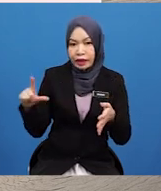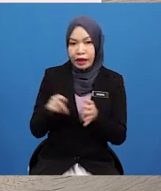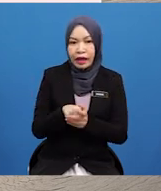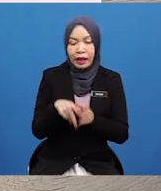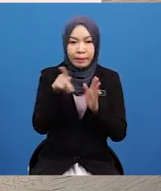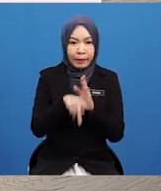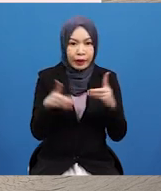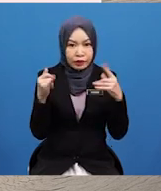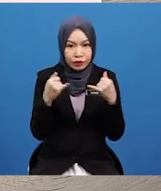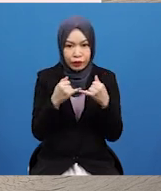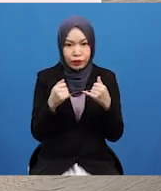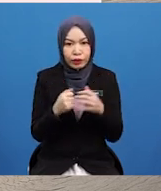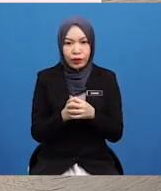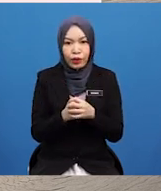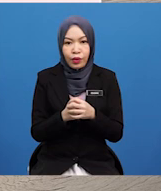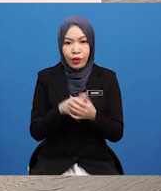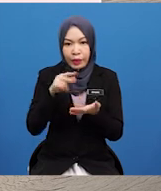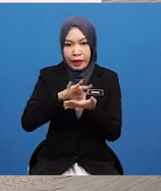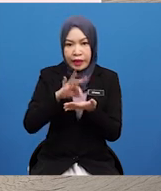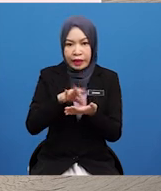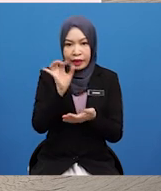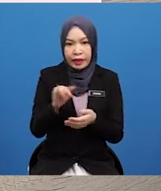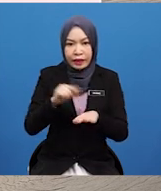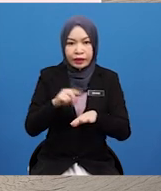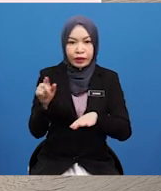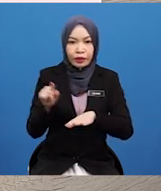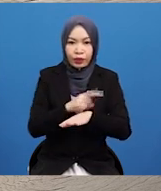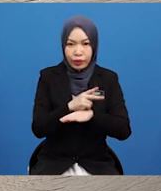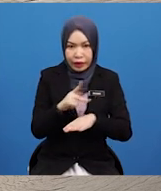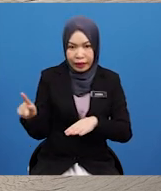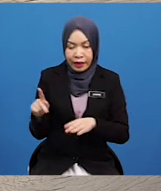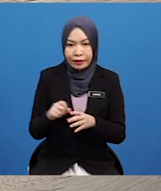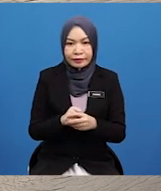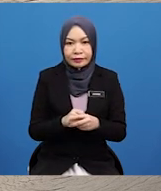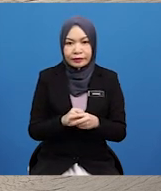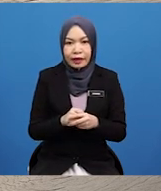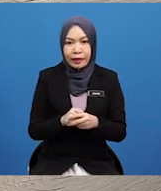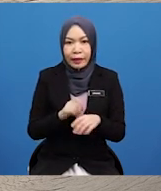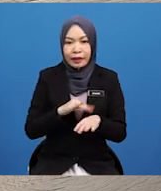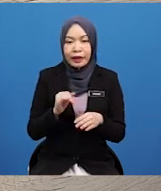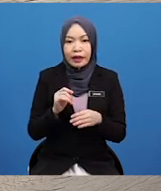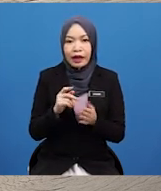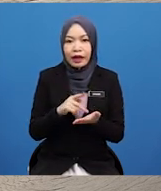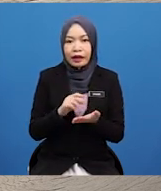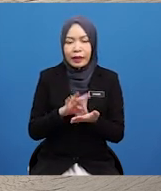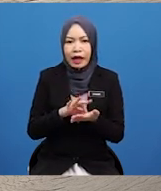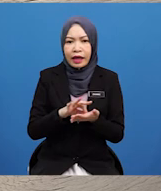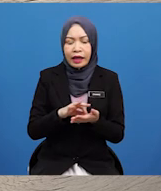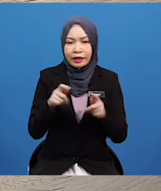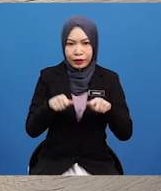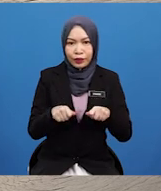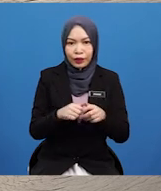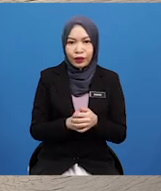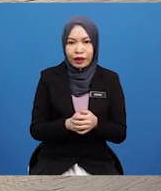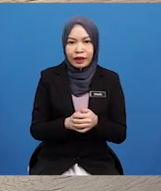bilangan yang digunakan selepas kata bilangan tentu. Sekarang, kita lihat pula jenis kata